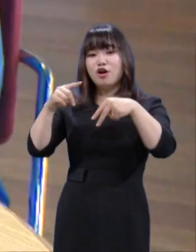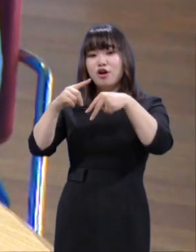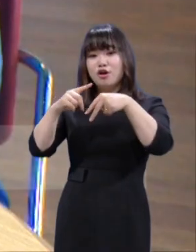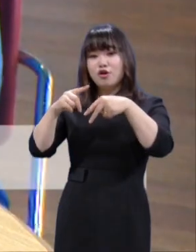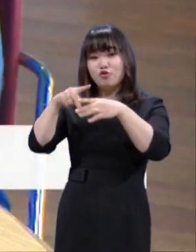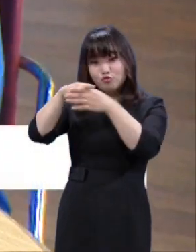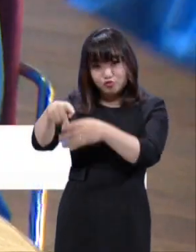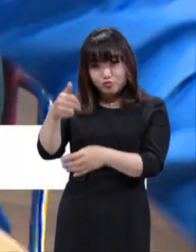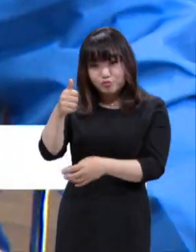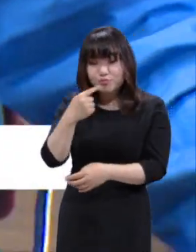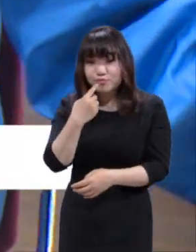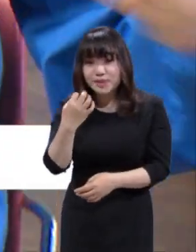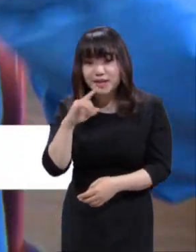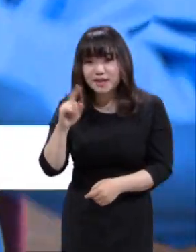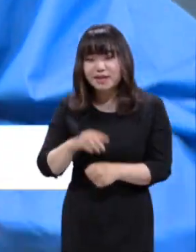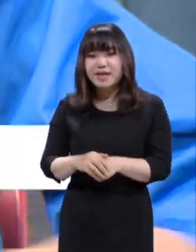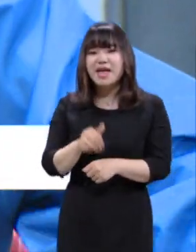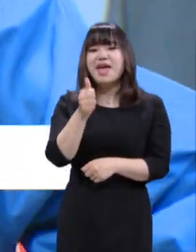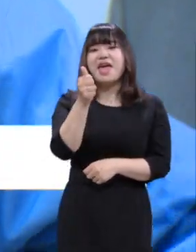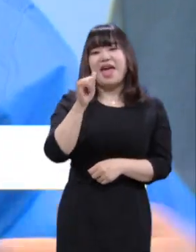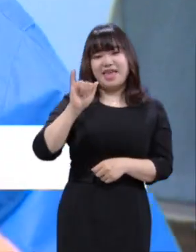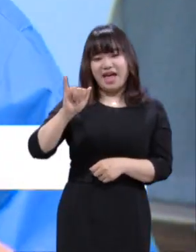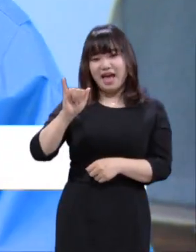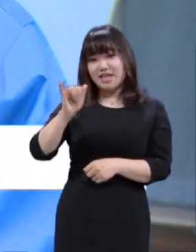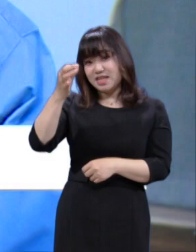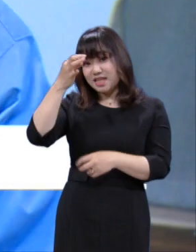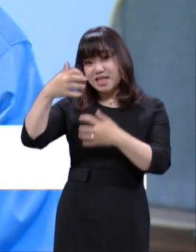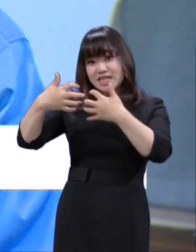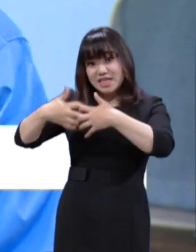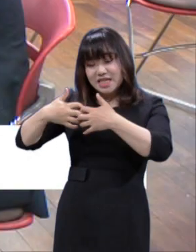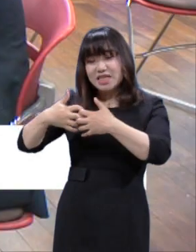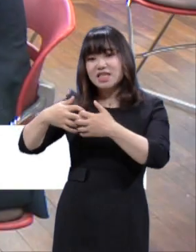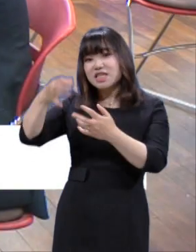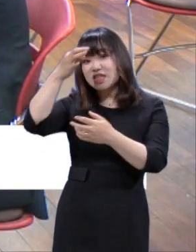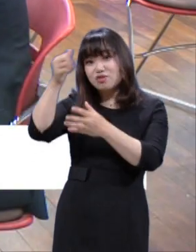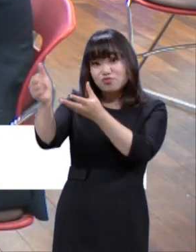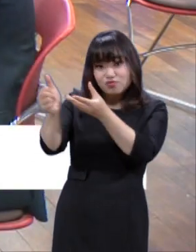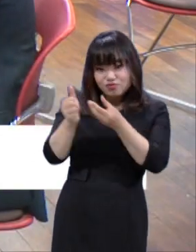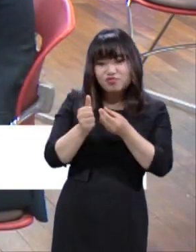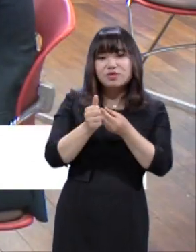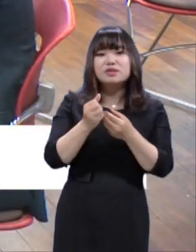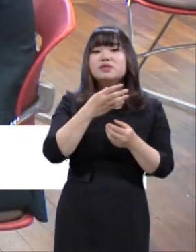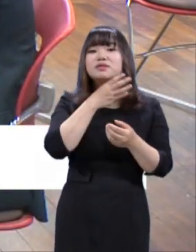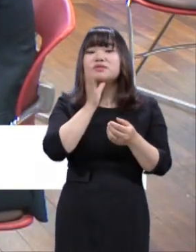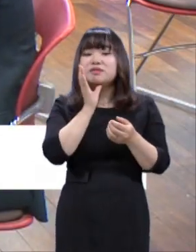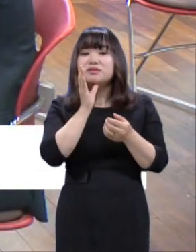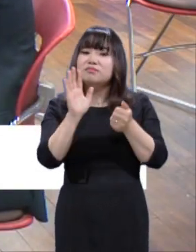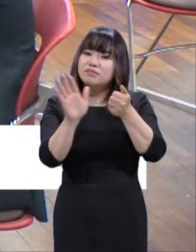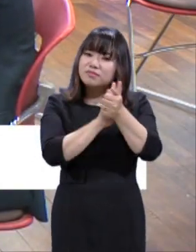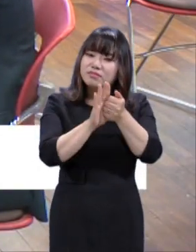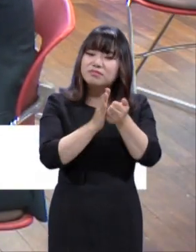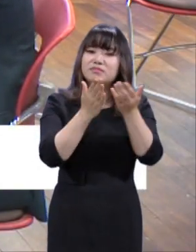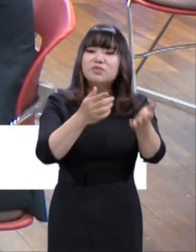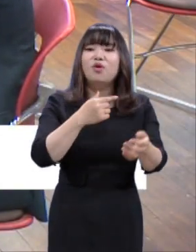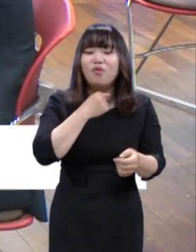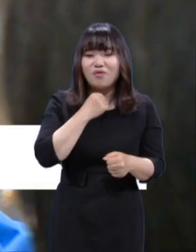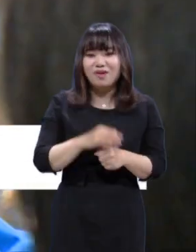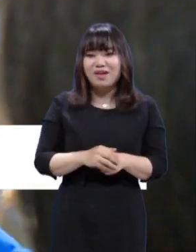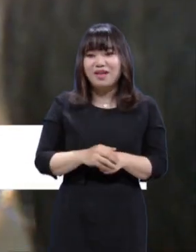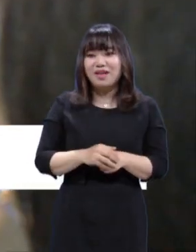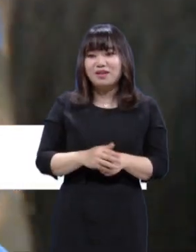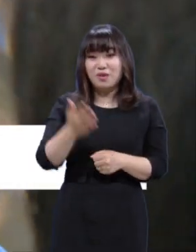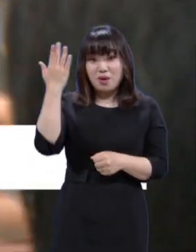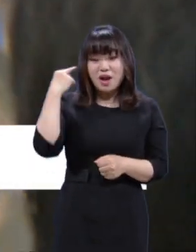후보는 AI 기술을 활용한 노인 돌봄 정책을 추진하겠다고 밝혔습니다. 또 문석진 구청장이